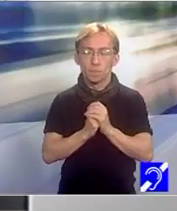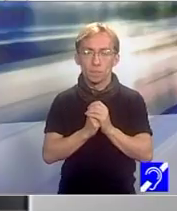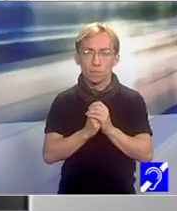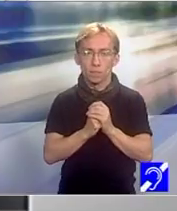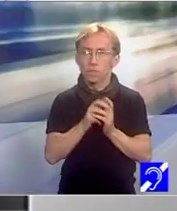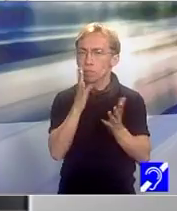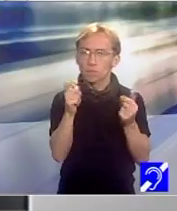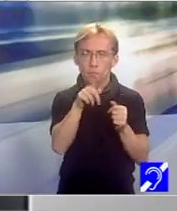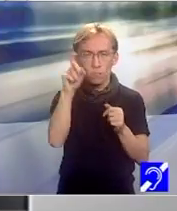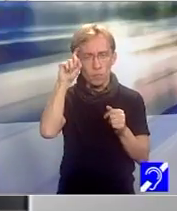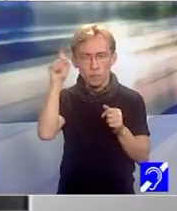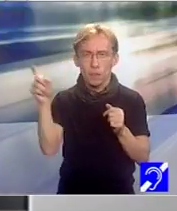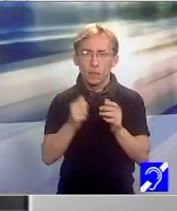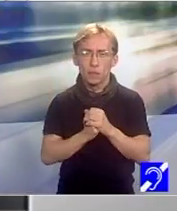consideră că